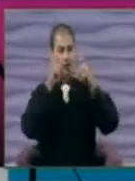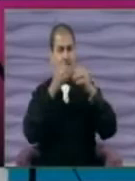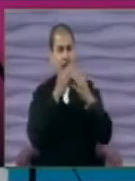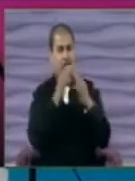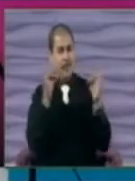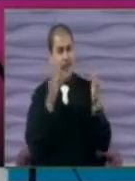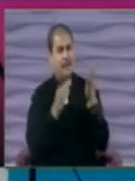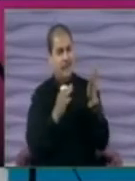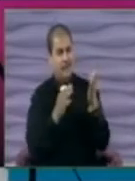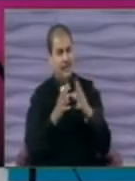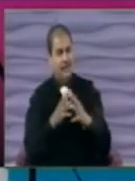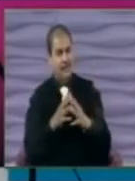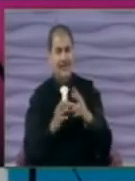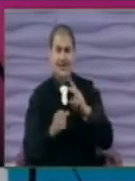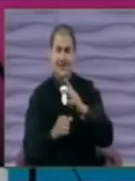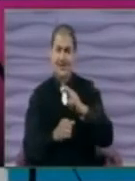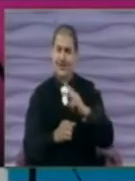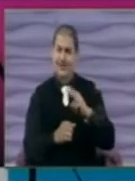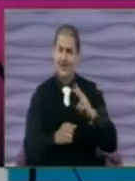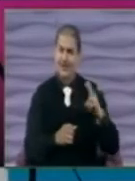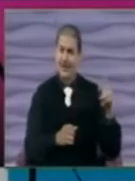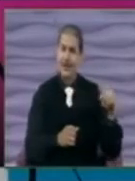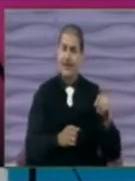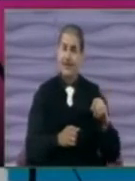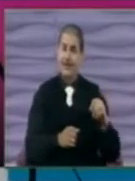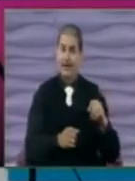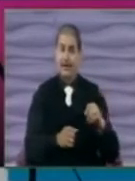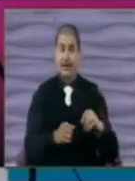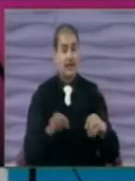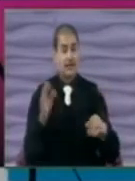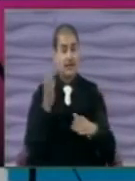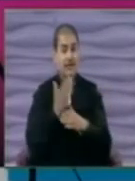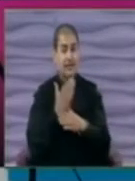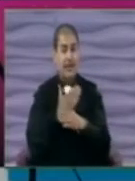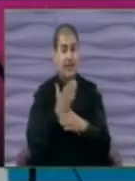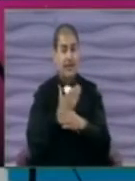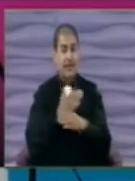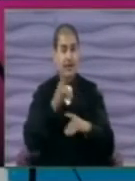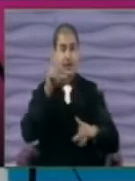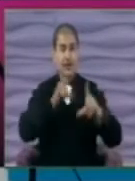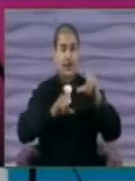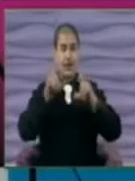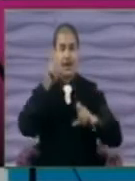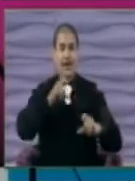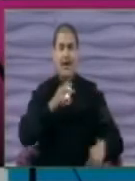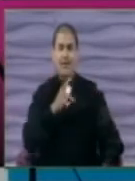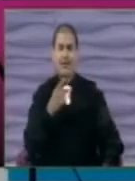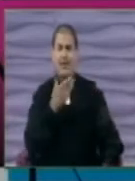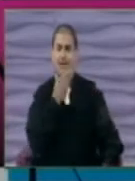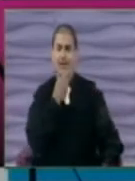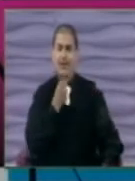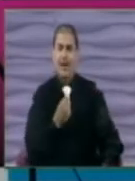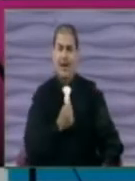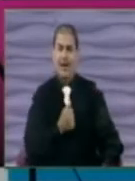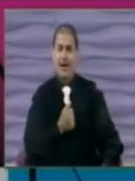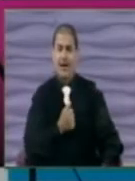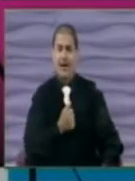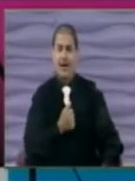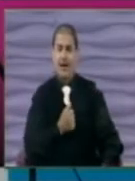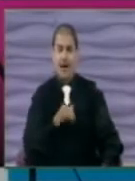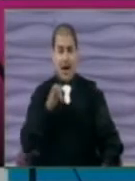والمركز الاول في جائزه عبد الرزاق بدرنا الصور الفوتوغرافيه 2013 والسنه الماضيه في نفس المهرجان اخذ ايضا المركز الاول